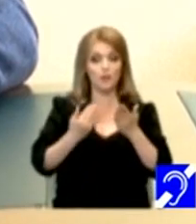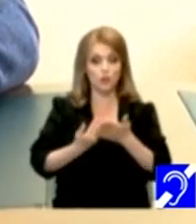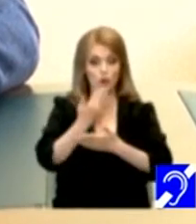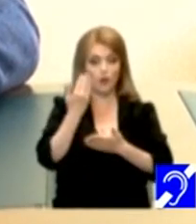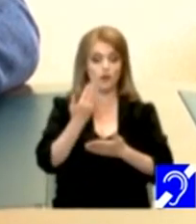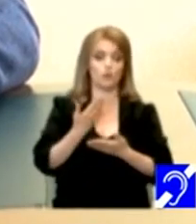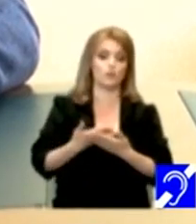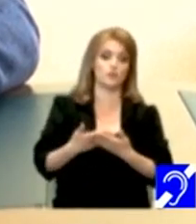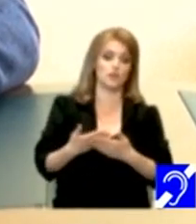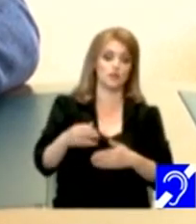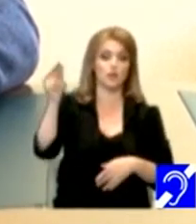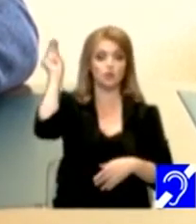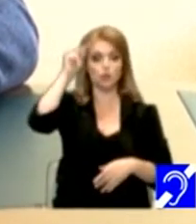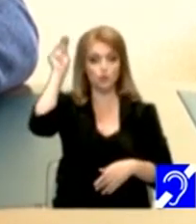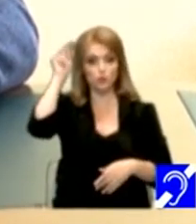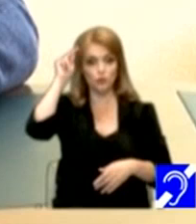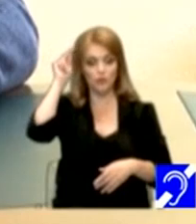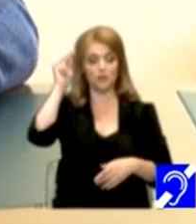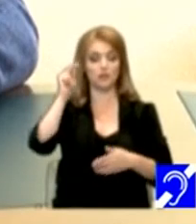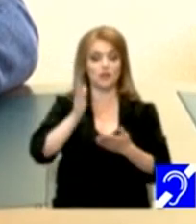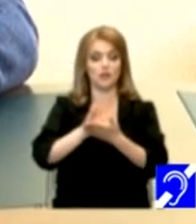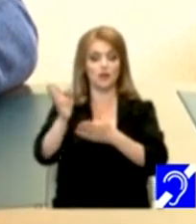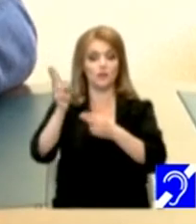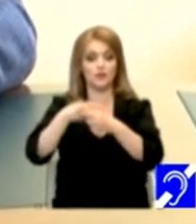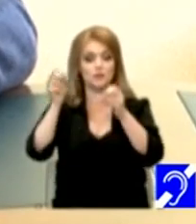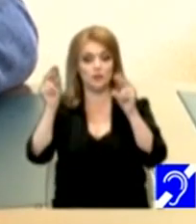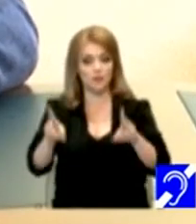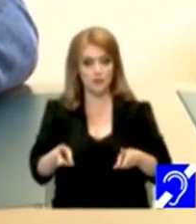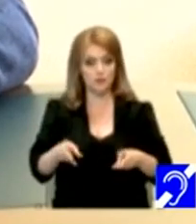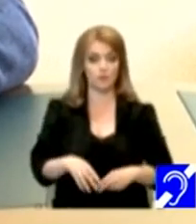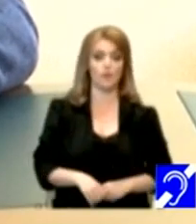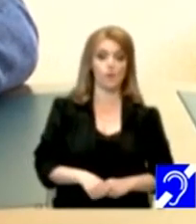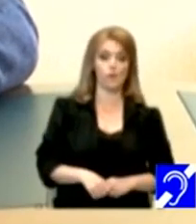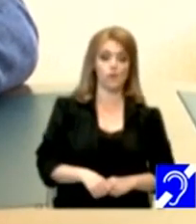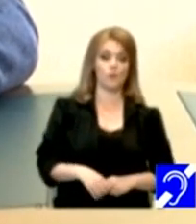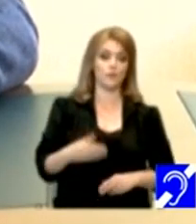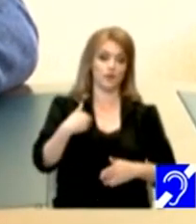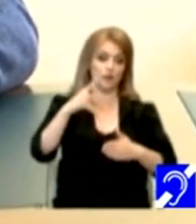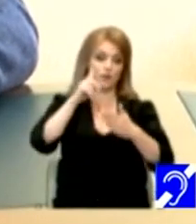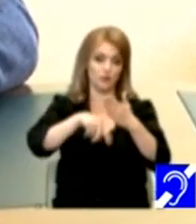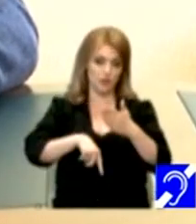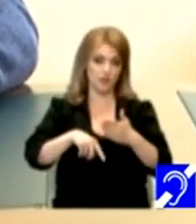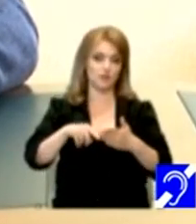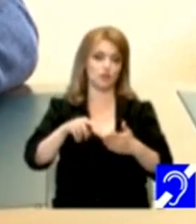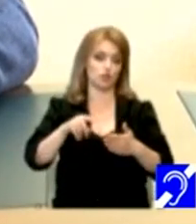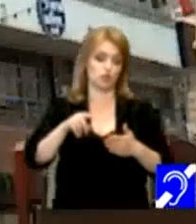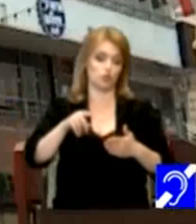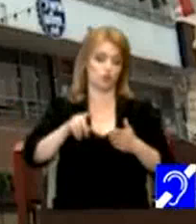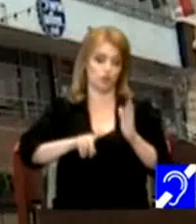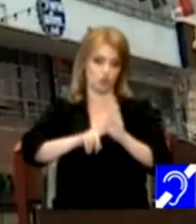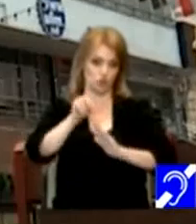cum ar fi studiile de securitate, care sunt sigur că vor bucura de o